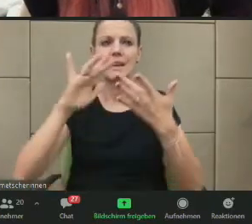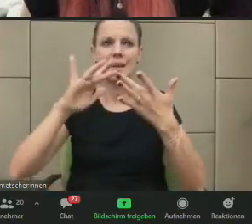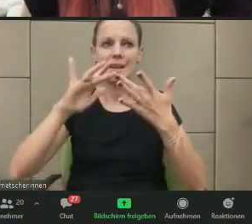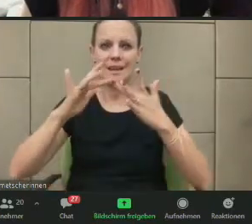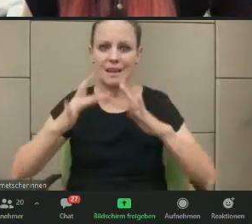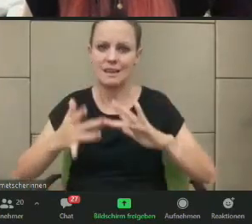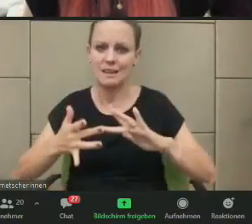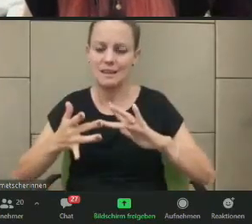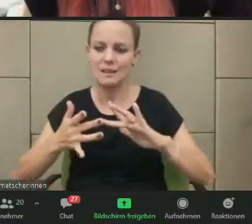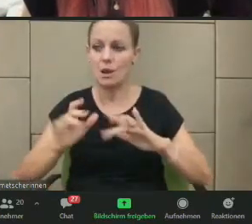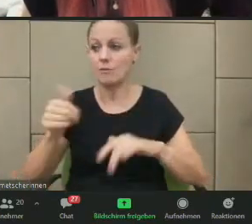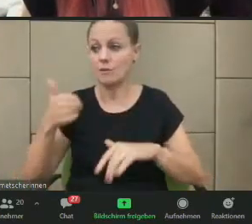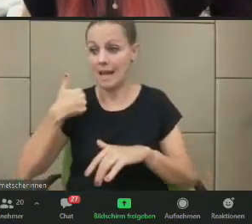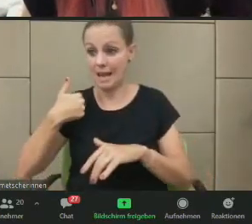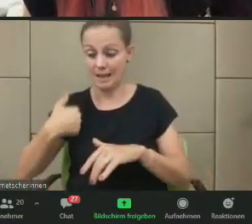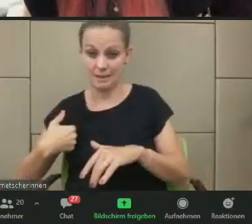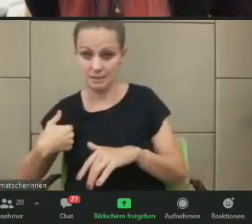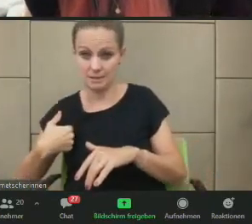auf der einen Seite